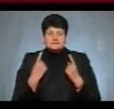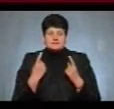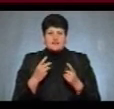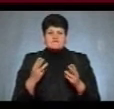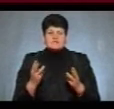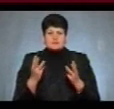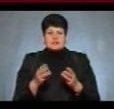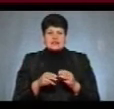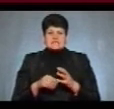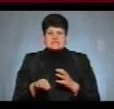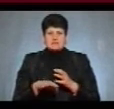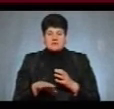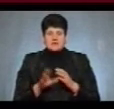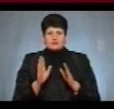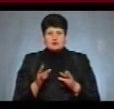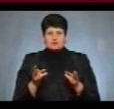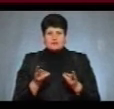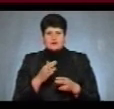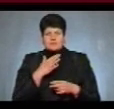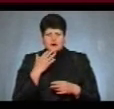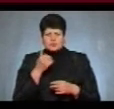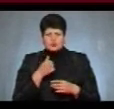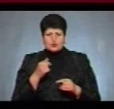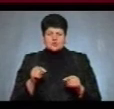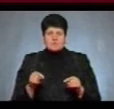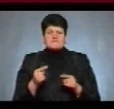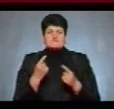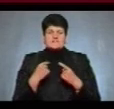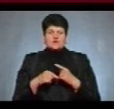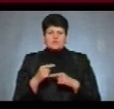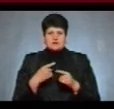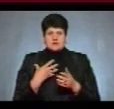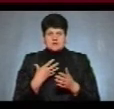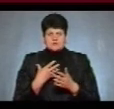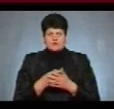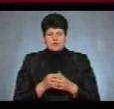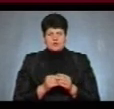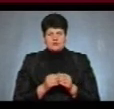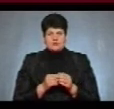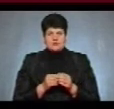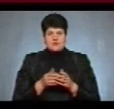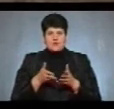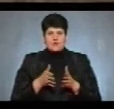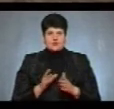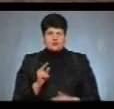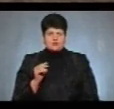земля, вона буде потребувати багато років, щоб відновити свою структуру і свою родючість.